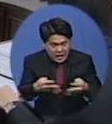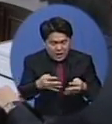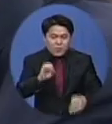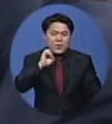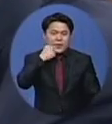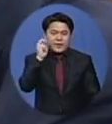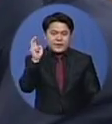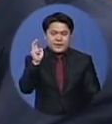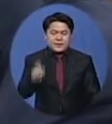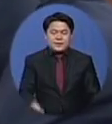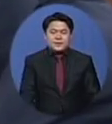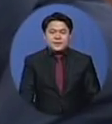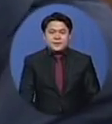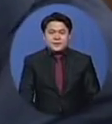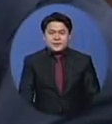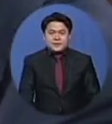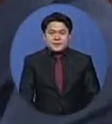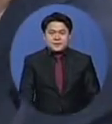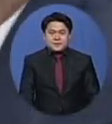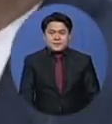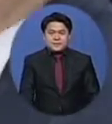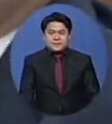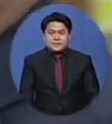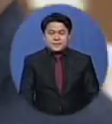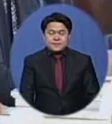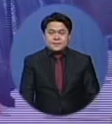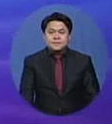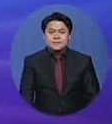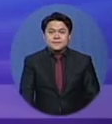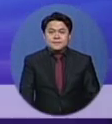보입니다. 복지TV 뉴스 이솔림입니다.